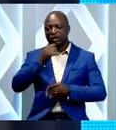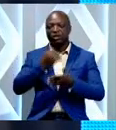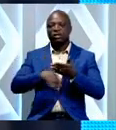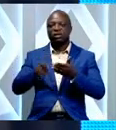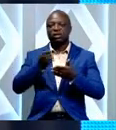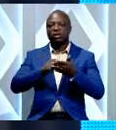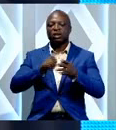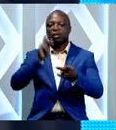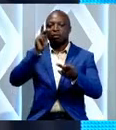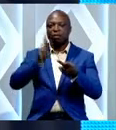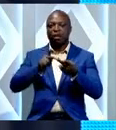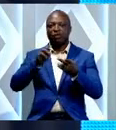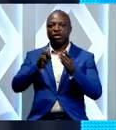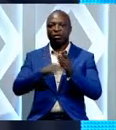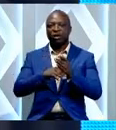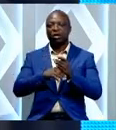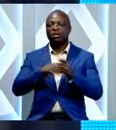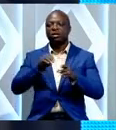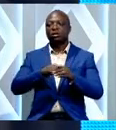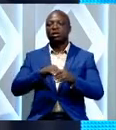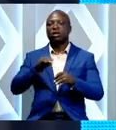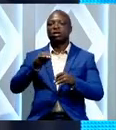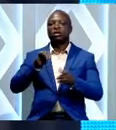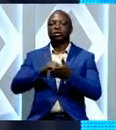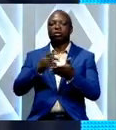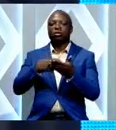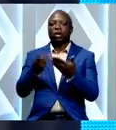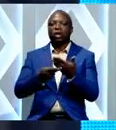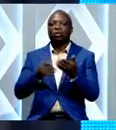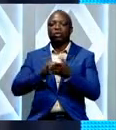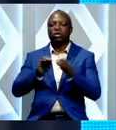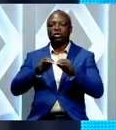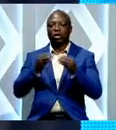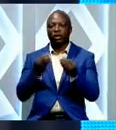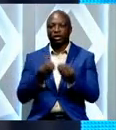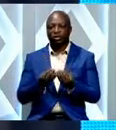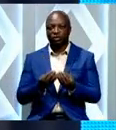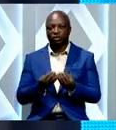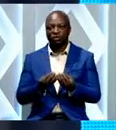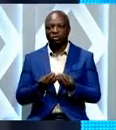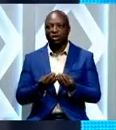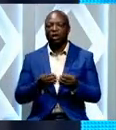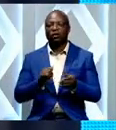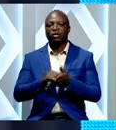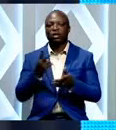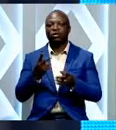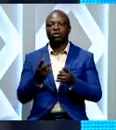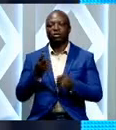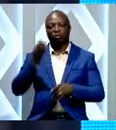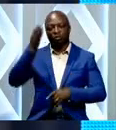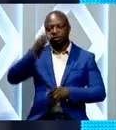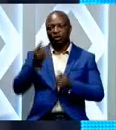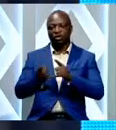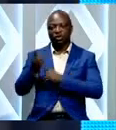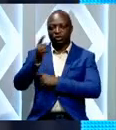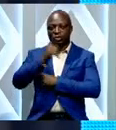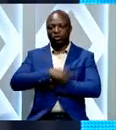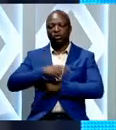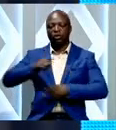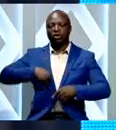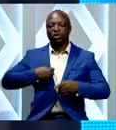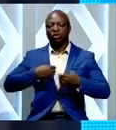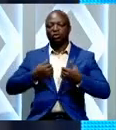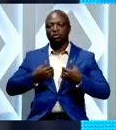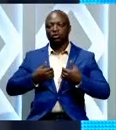donc parfaitement dans l'ADN de notre organisation. Au cours de ces deux prochains jours, nous aurons à